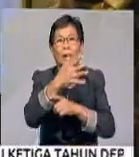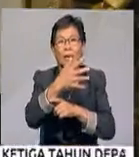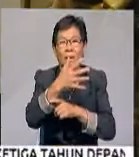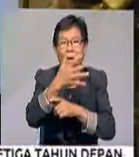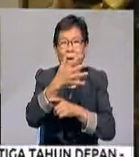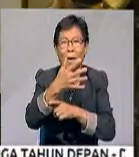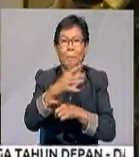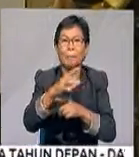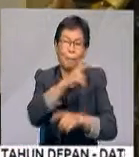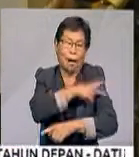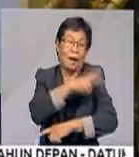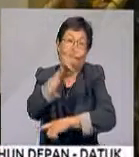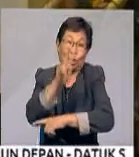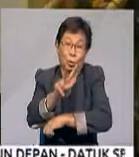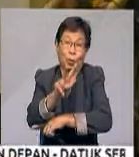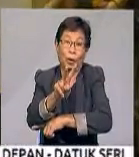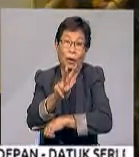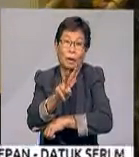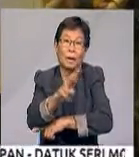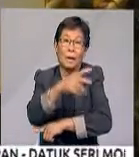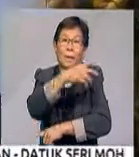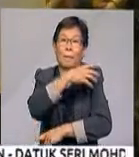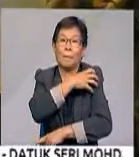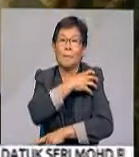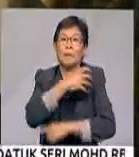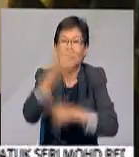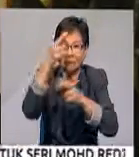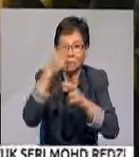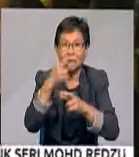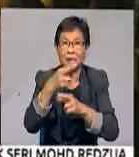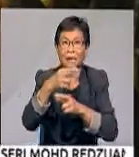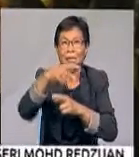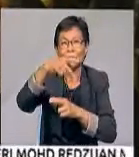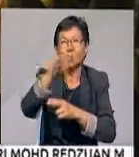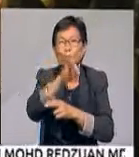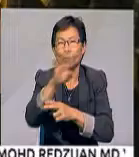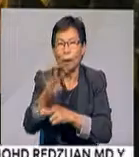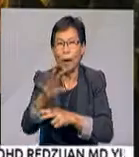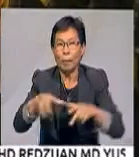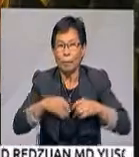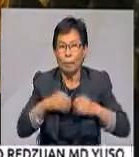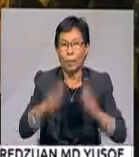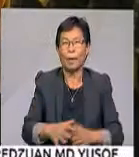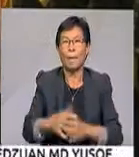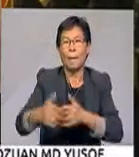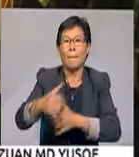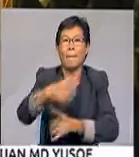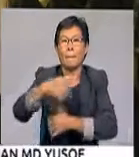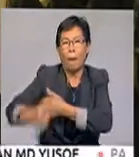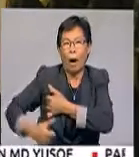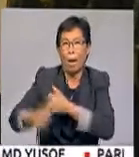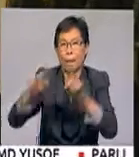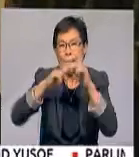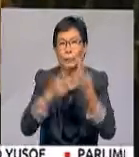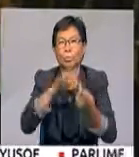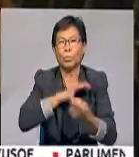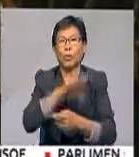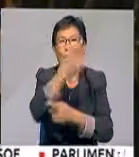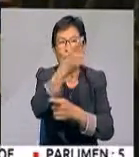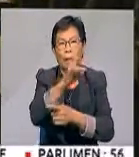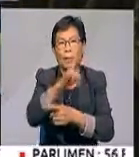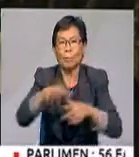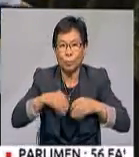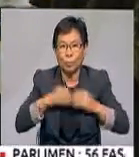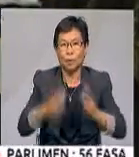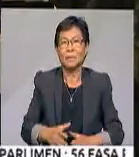pangkat kedua iaitu Panglima Setia pasukan polis 74 penerima darjah pahlawan pasukan polis 18